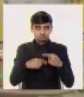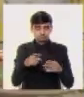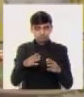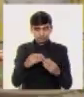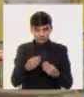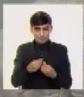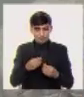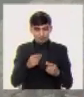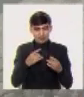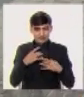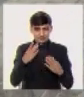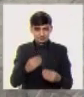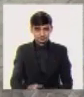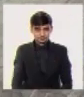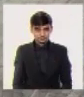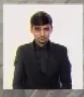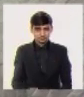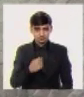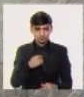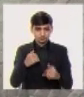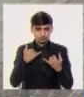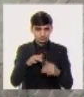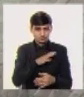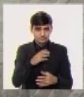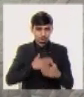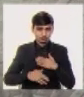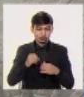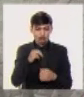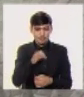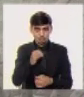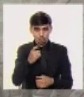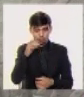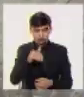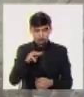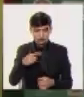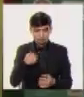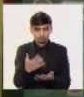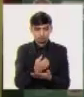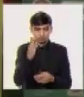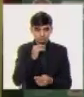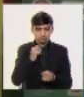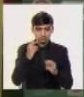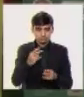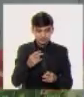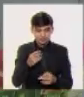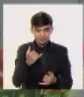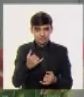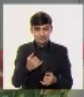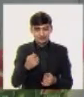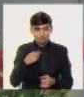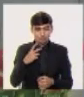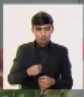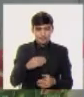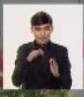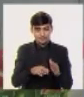семейными праздниками. Удивлен больше, чем рад, то, что 100 тысяч тенге я выиграл. Как раз вот у меня день рождения у младшей